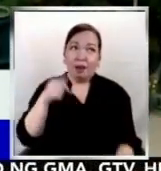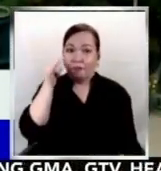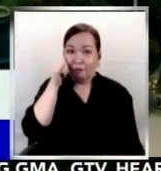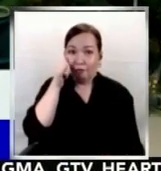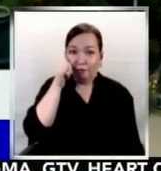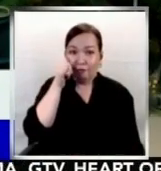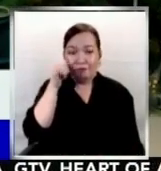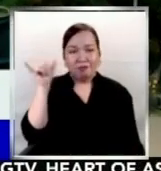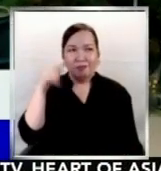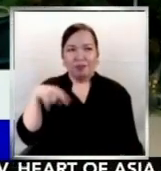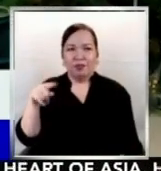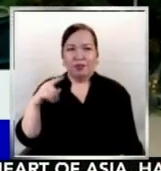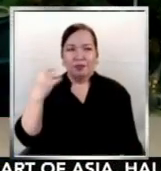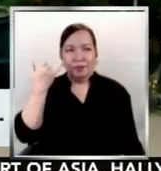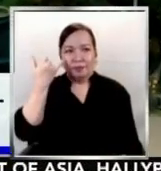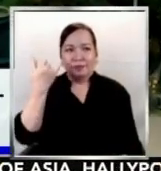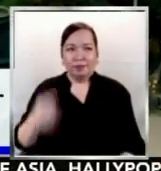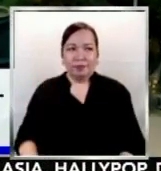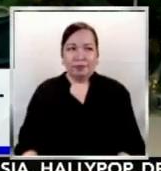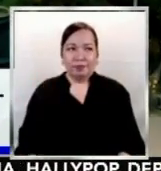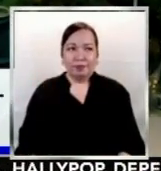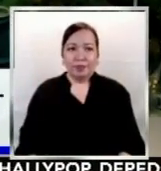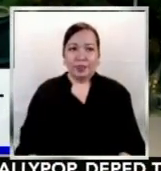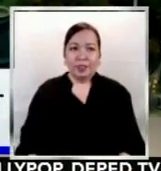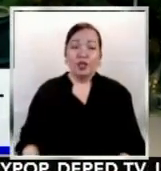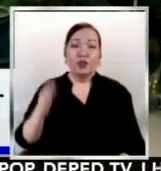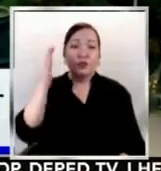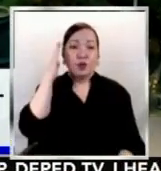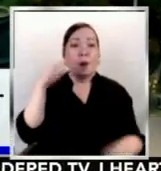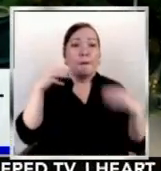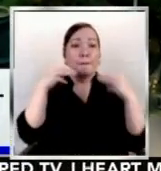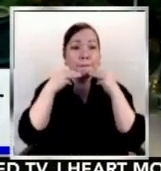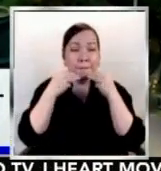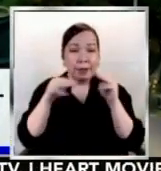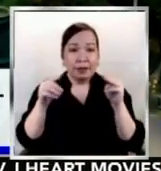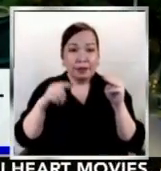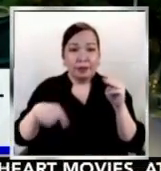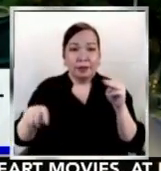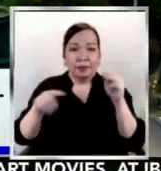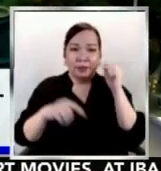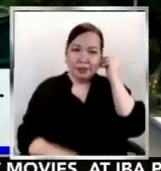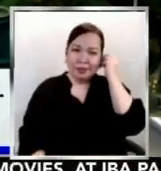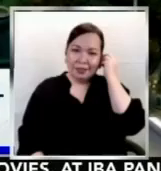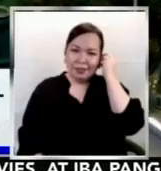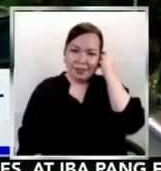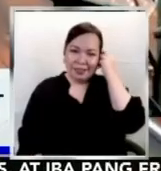na parang future message para sa ating future selves.